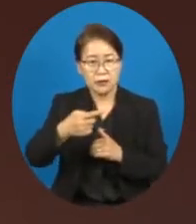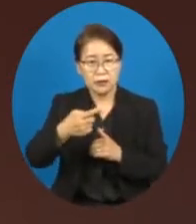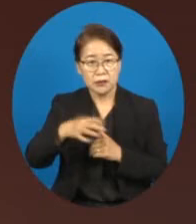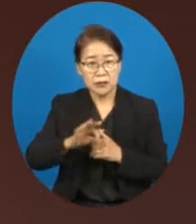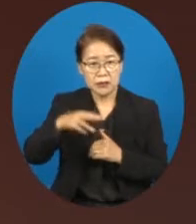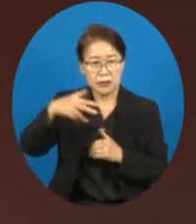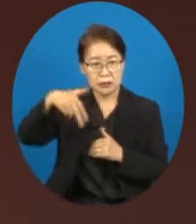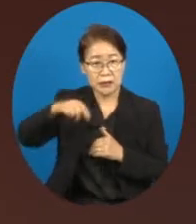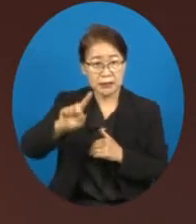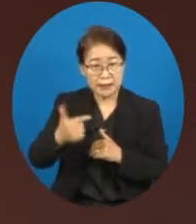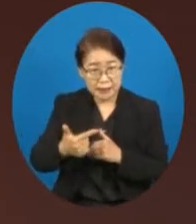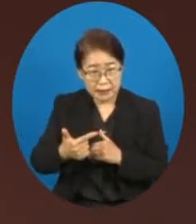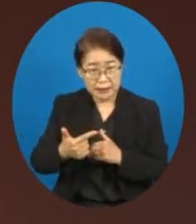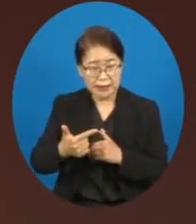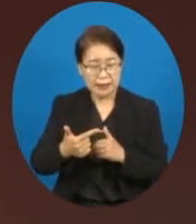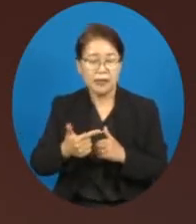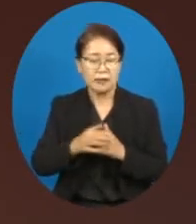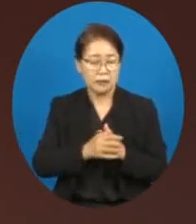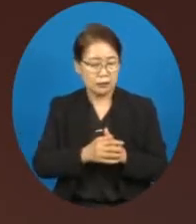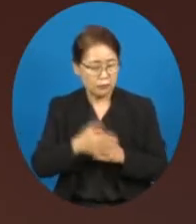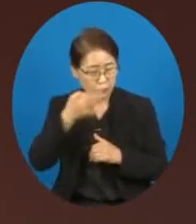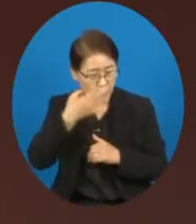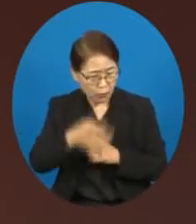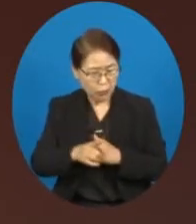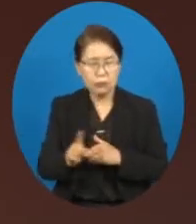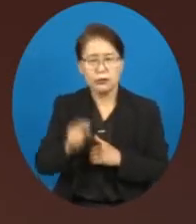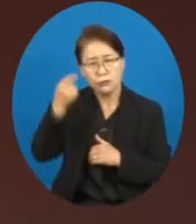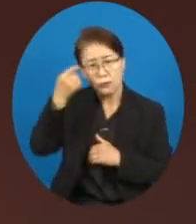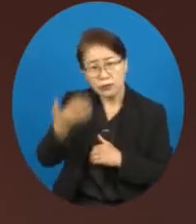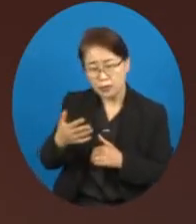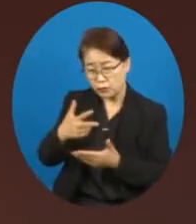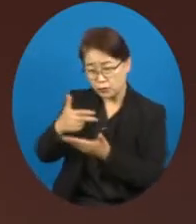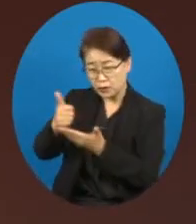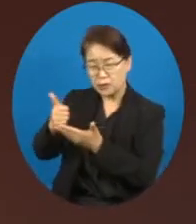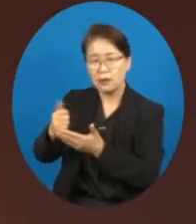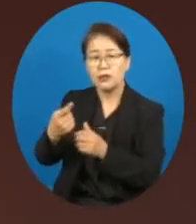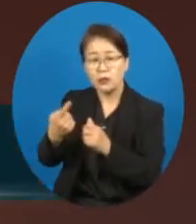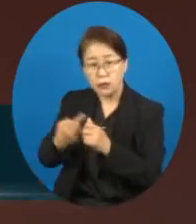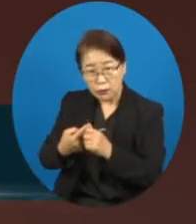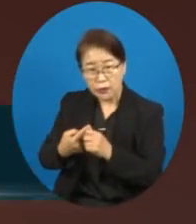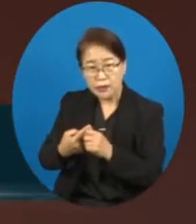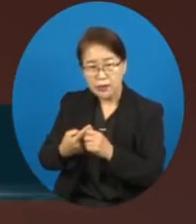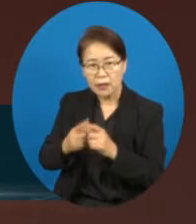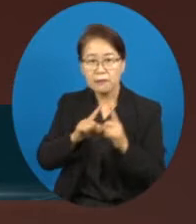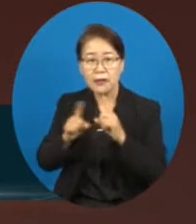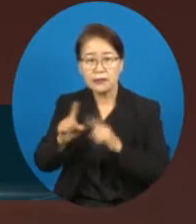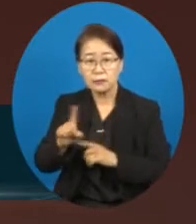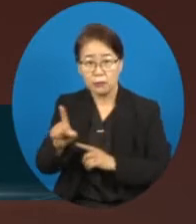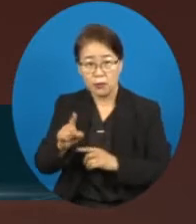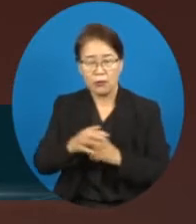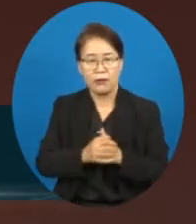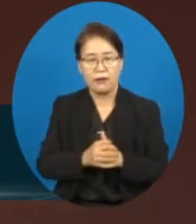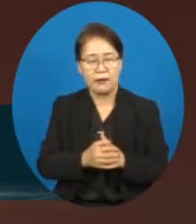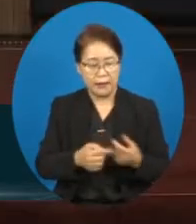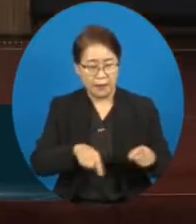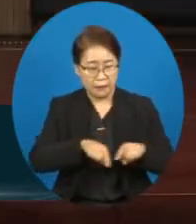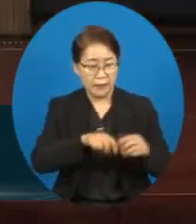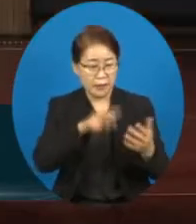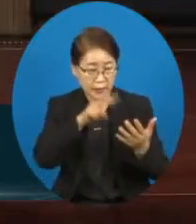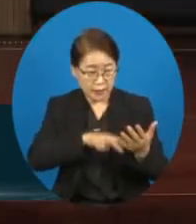스가랴 선지자가 이것들이 무엇이냐라고 물었을 때 주님께서 주신 첫 번째 메시지가 바로 이것이었습니다. 함께